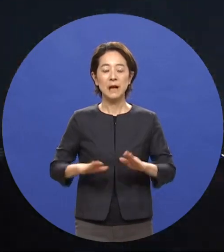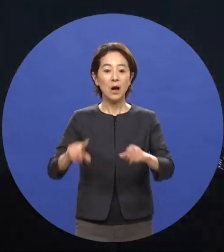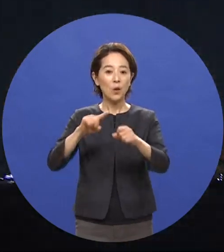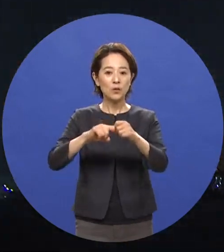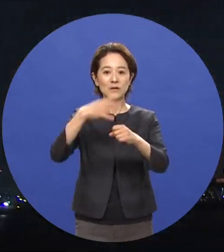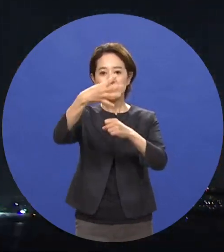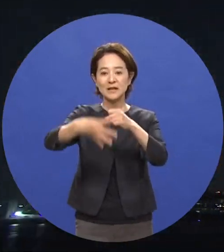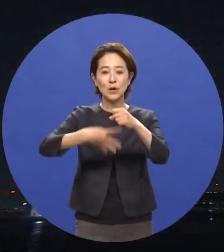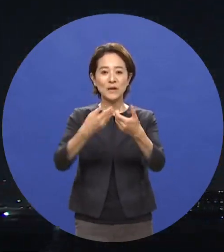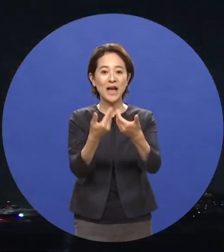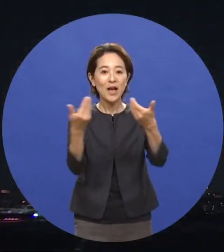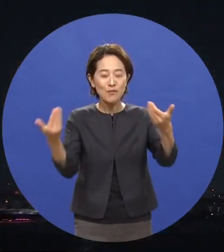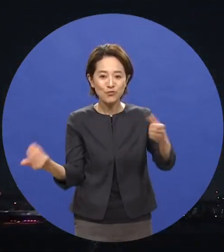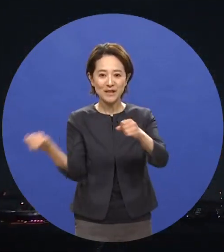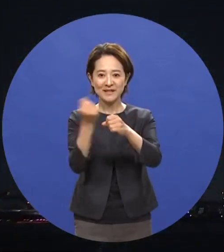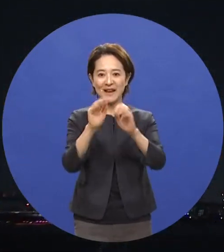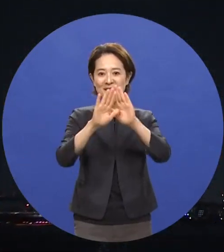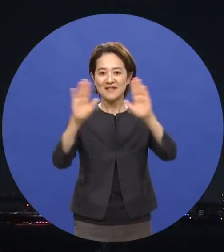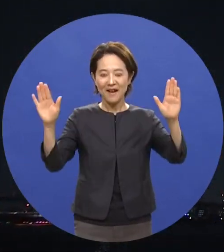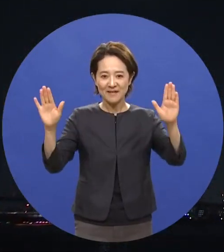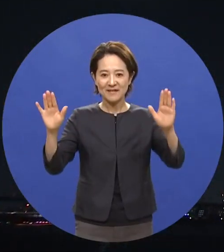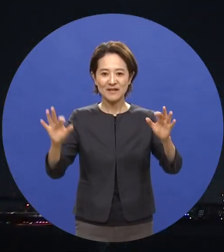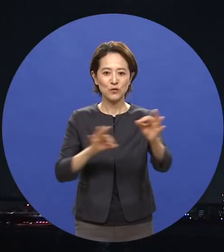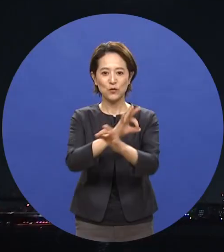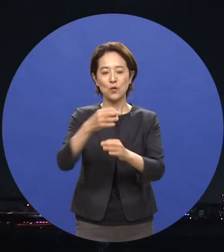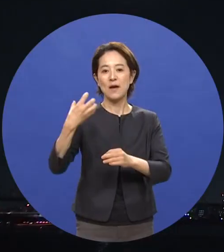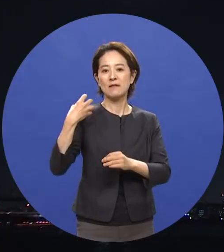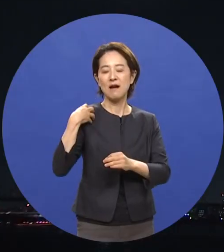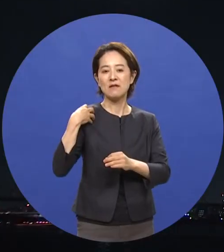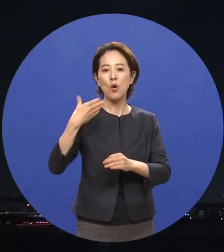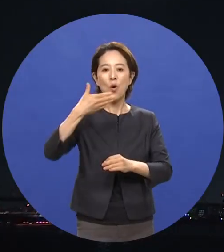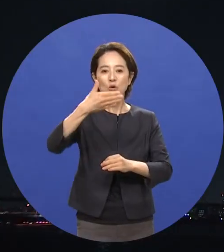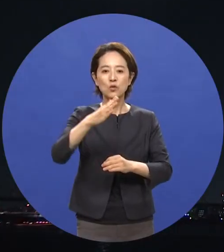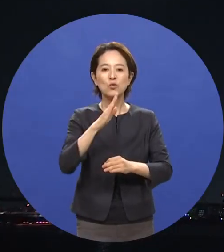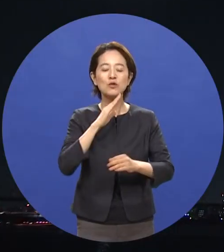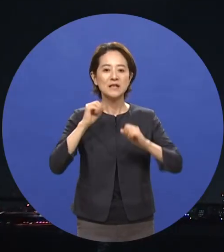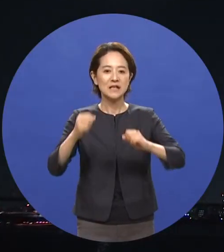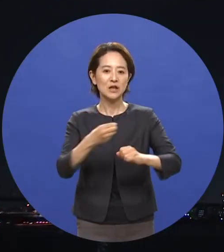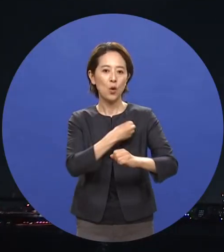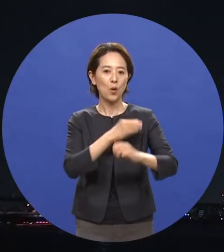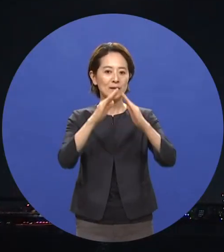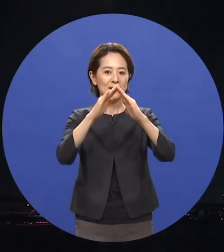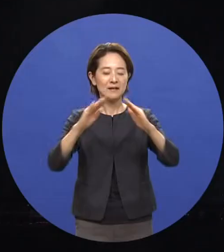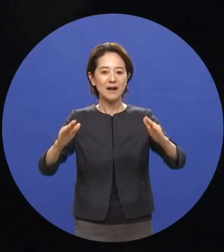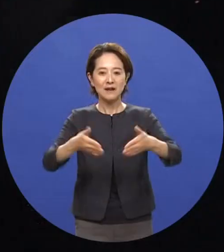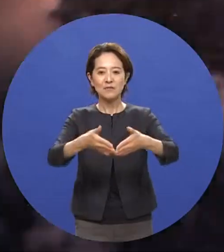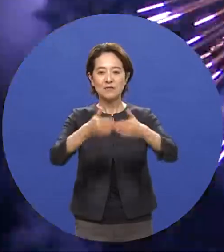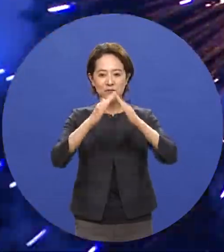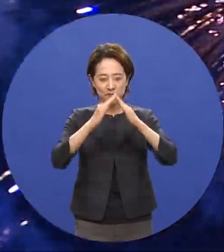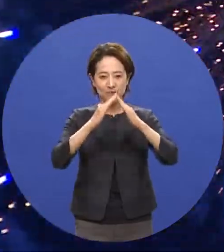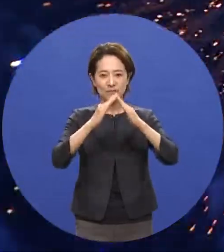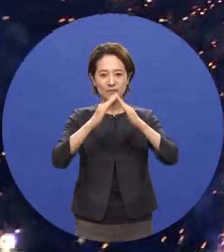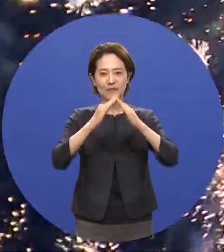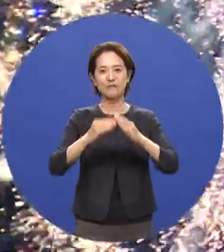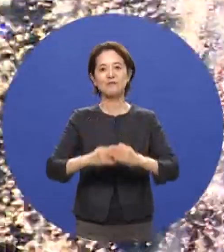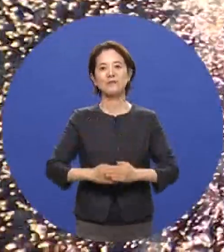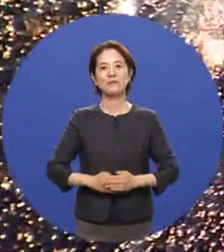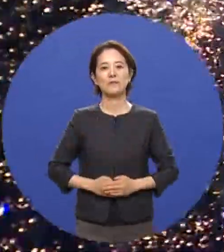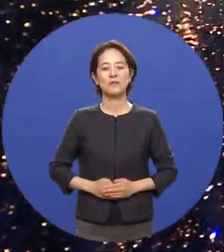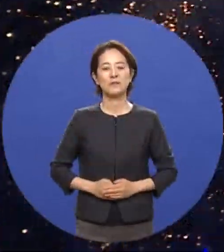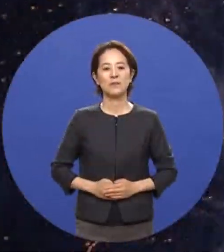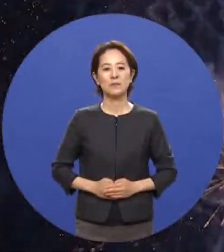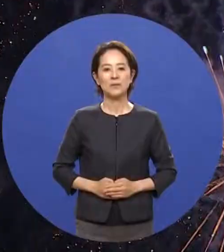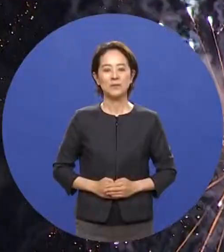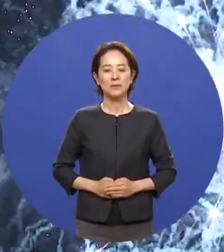今年は新たに区が実行委員会を設置し、4年ぶりに高等花火大会を開催します